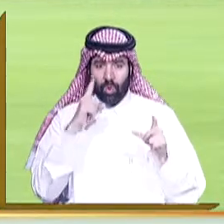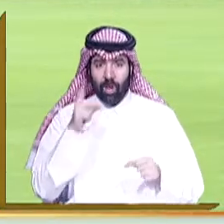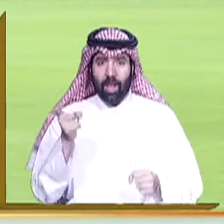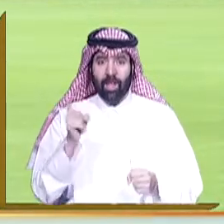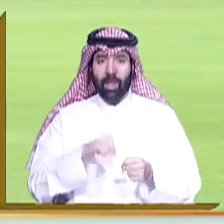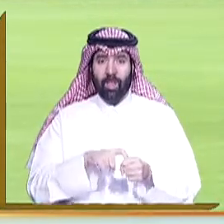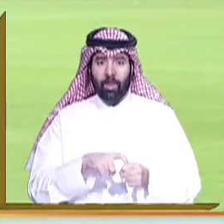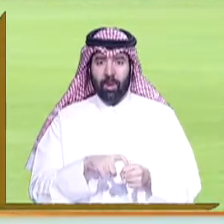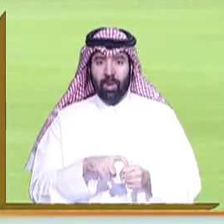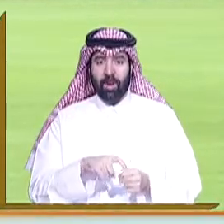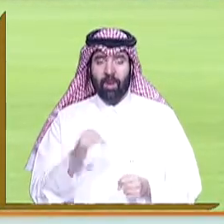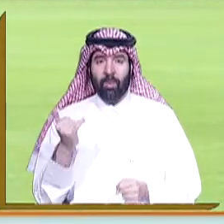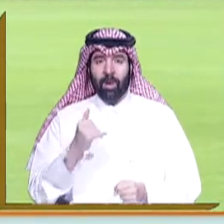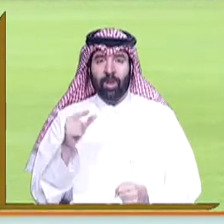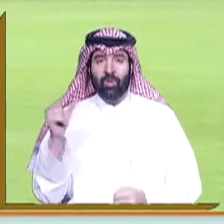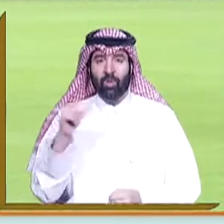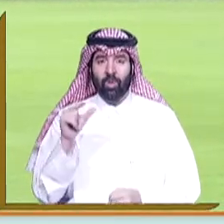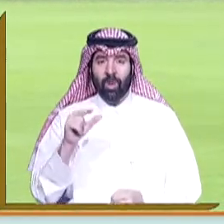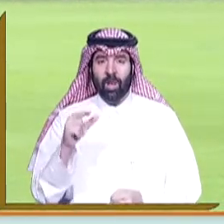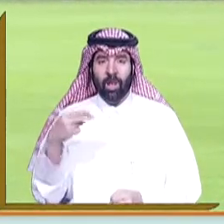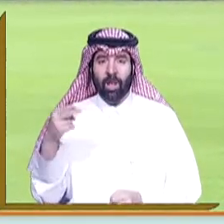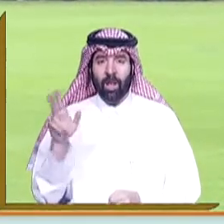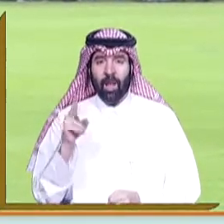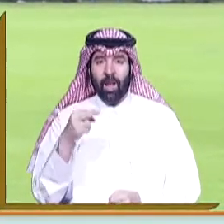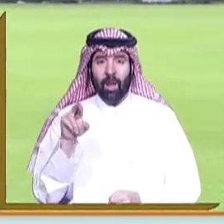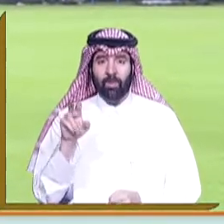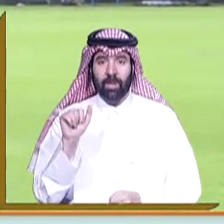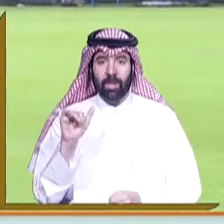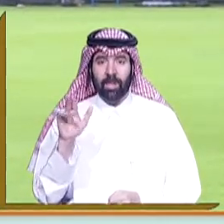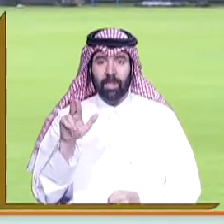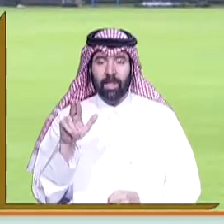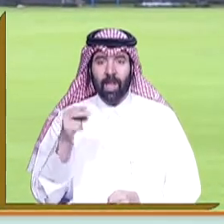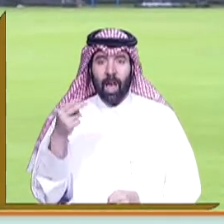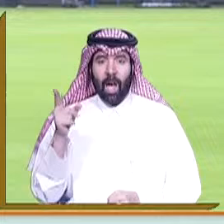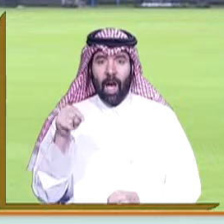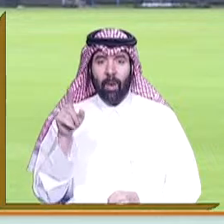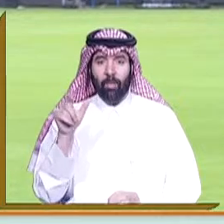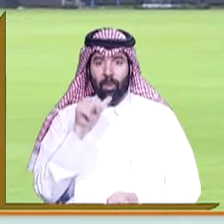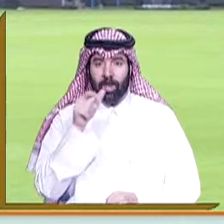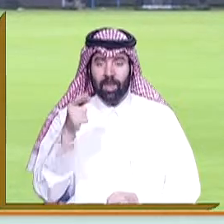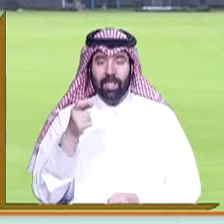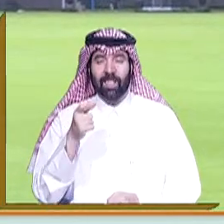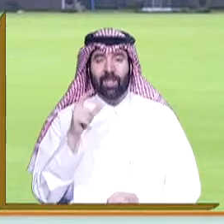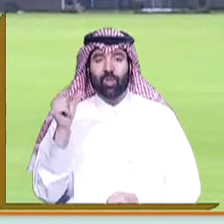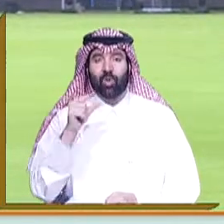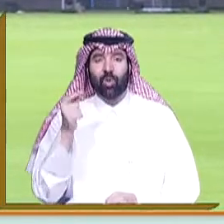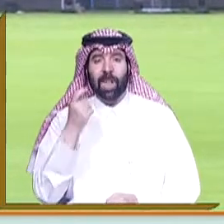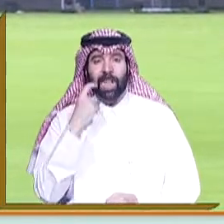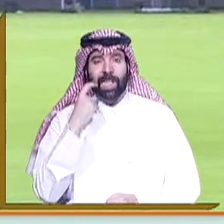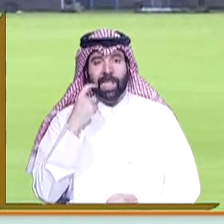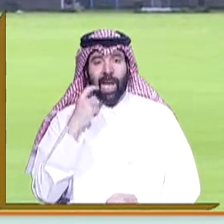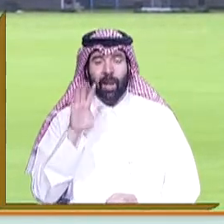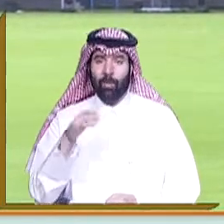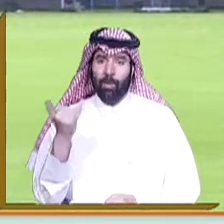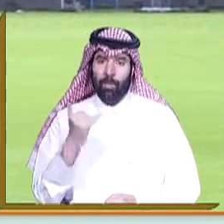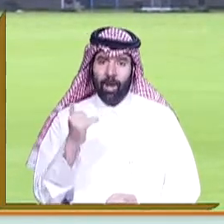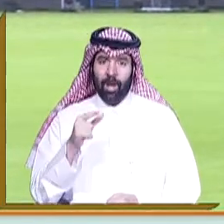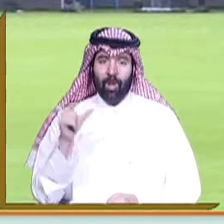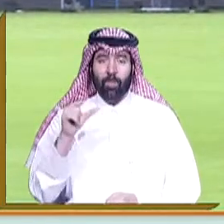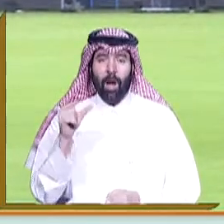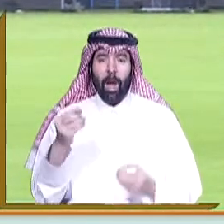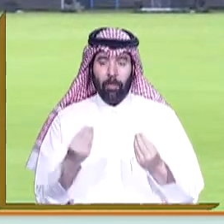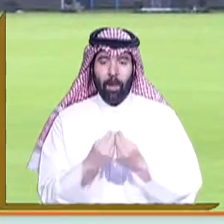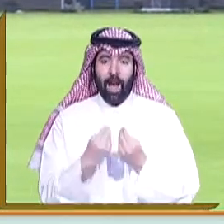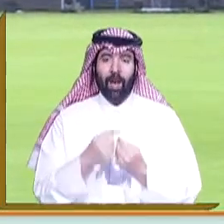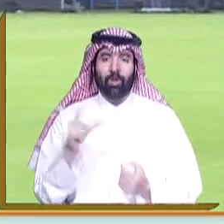معي الدكتور عبد العزيز العمرو رئيس المجلس العلمي لطب أسنان الأسرة، بالإضافة إلى الدكتور مازن